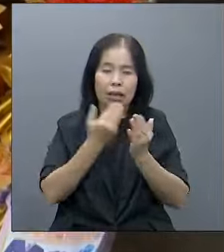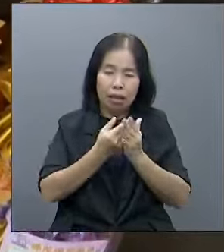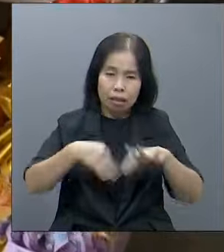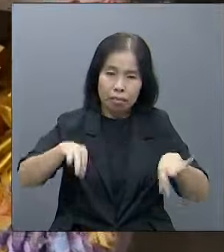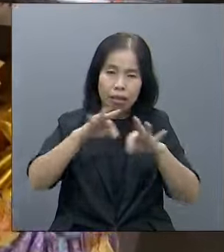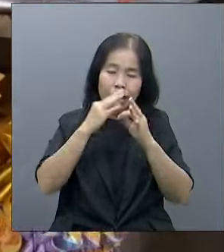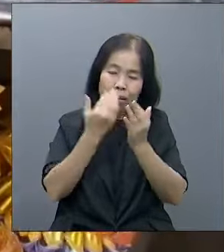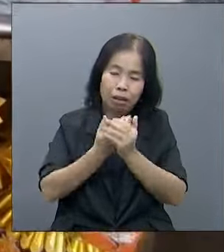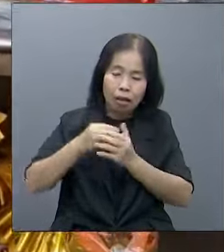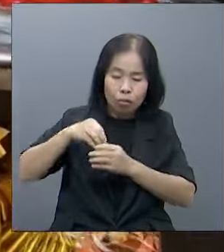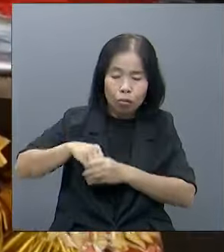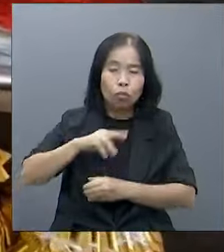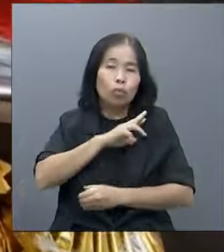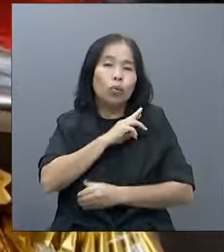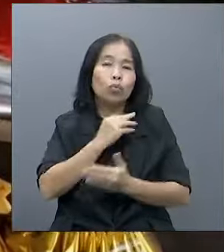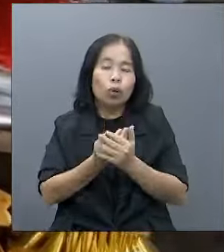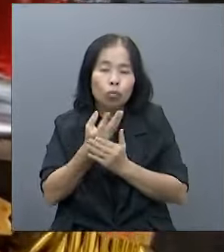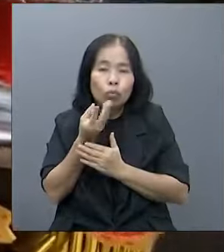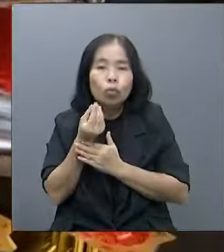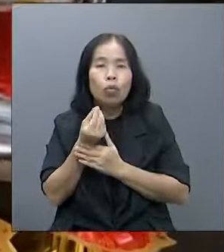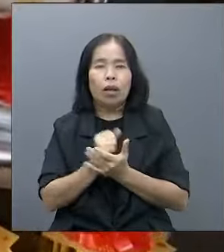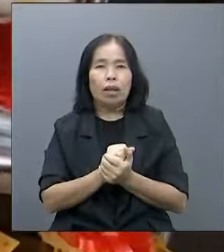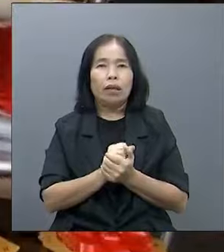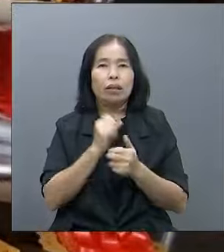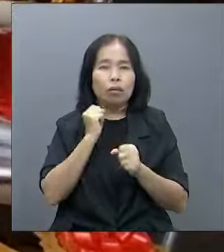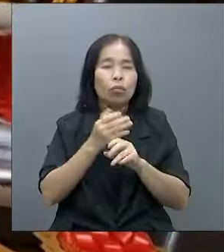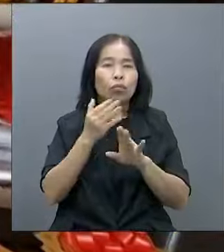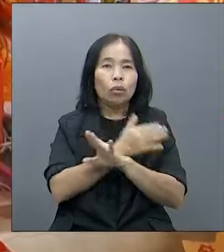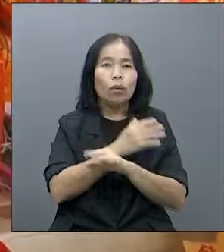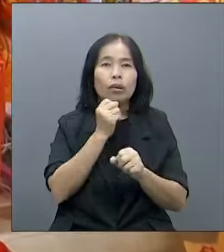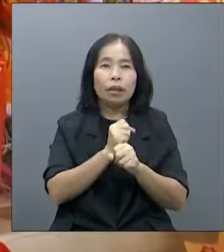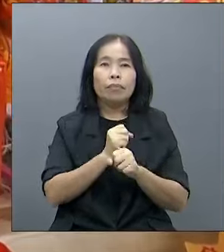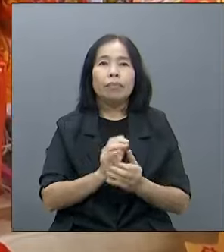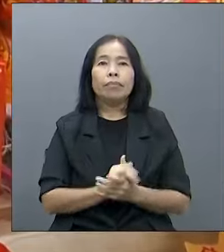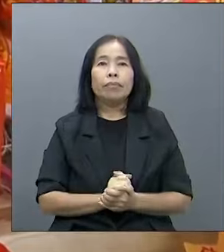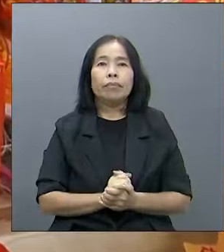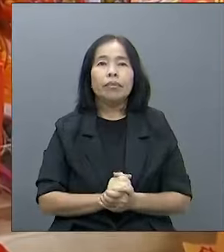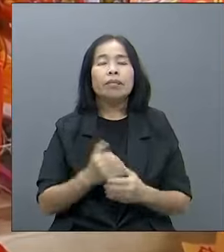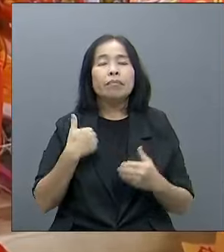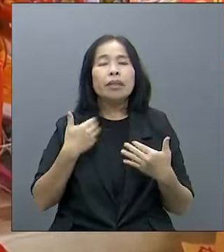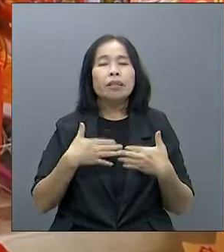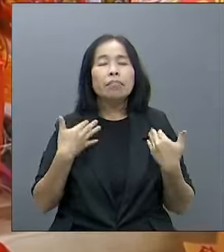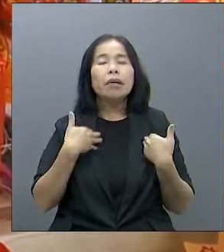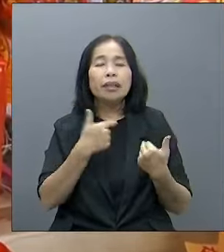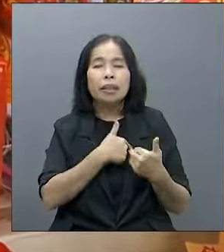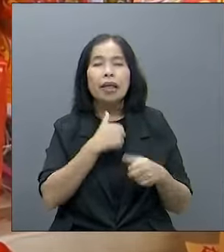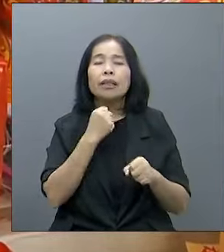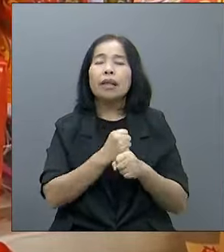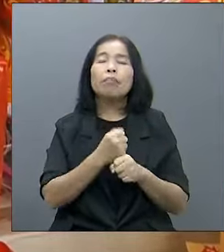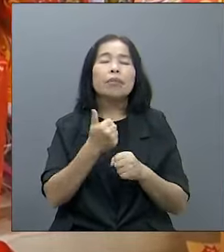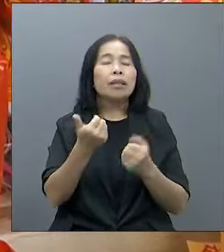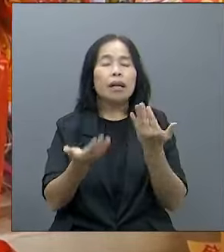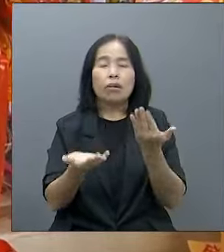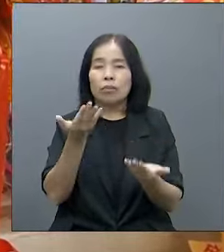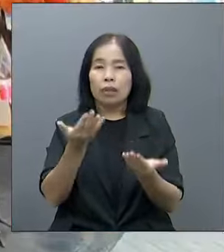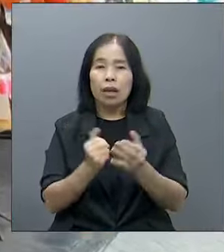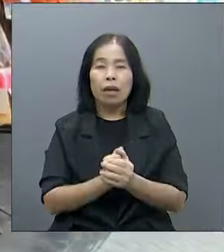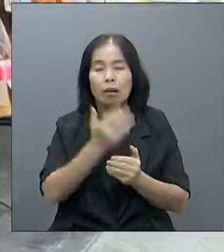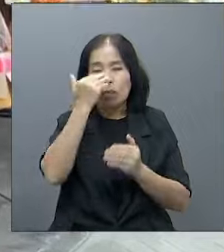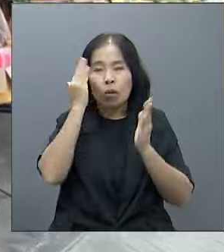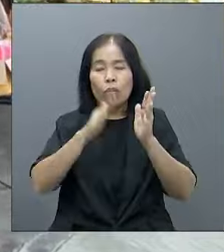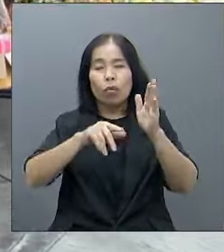เบียนแล้วกดดันตัวเองก่อนเนี่ยมันก็ทุกข์ตั้งแต่ก่อนทำบุญแล้วไง ใช่ค่ะสบายใจตรงไหนอยากจะทำทำดีกว่านะคะคุณผู้ชมเพราะว่าหลายท่าน